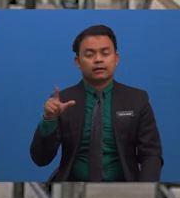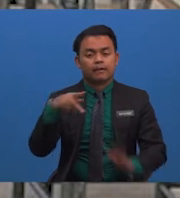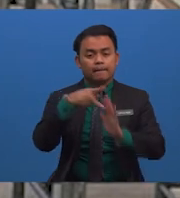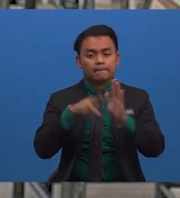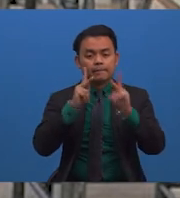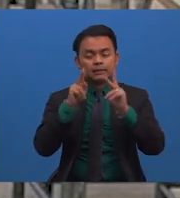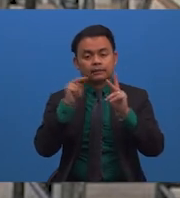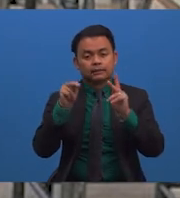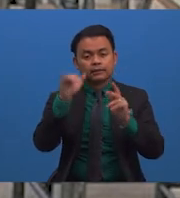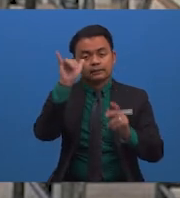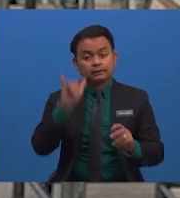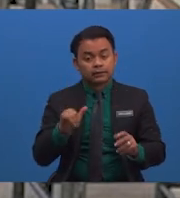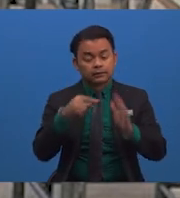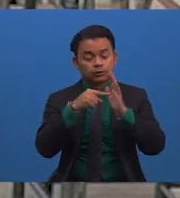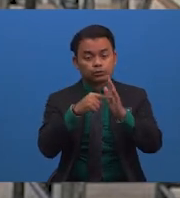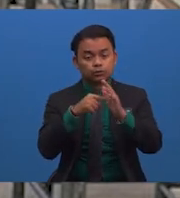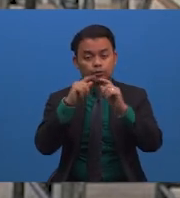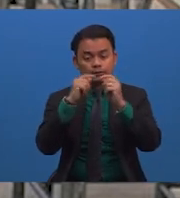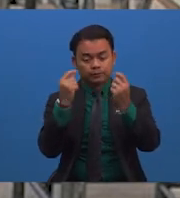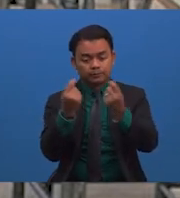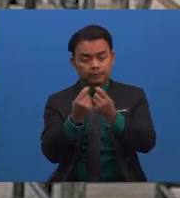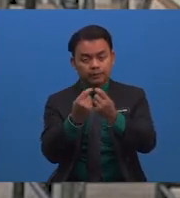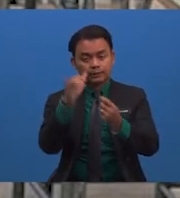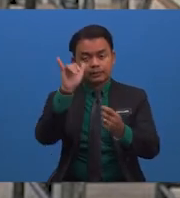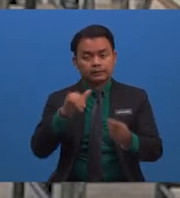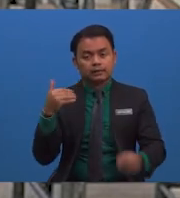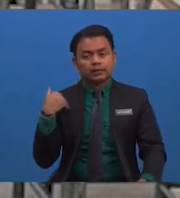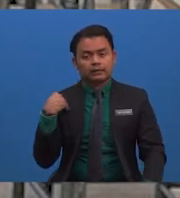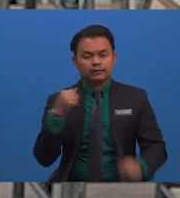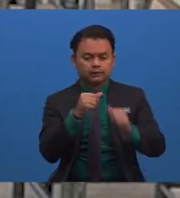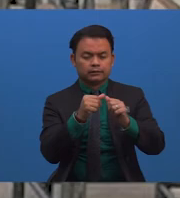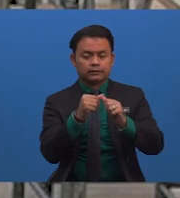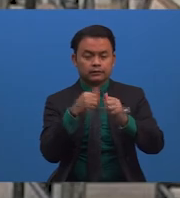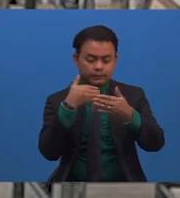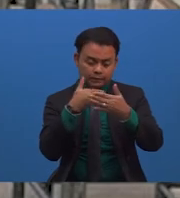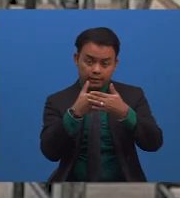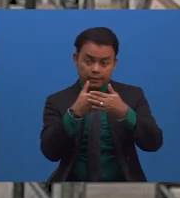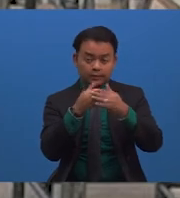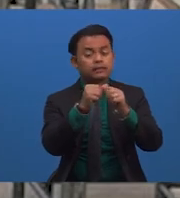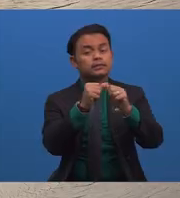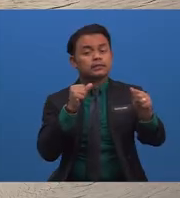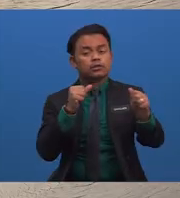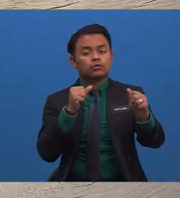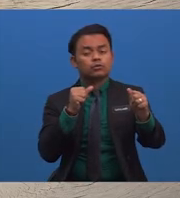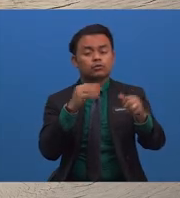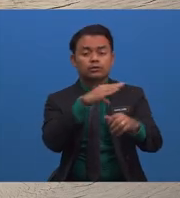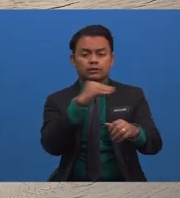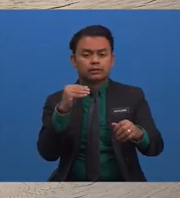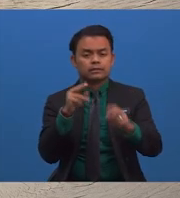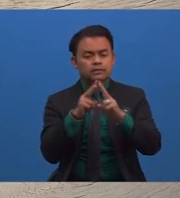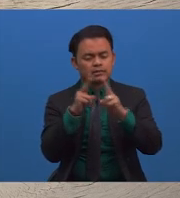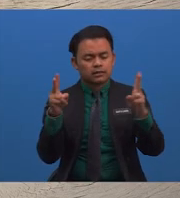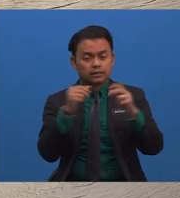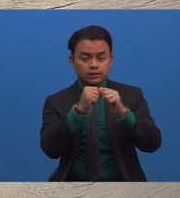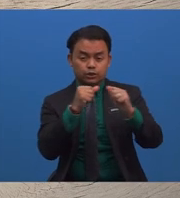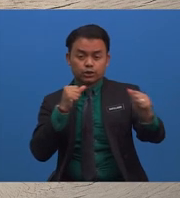menunjukkan tempat yang berada dekat, jauh dan sangat jauh. Lihat